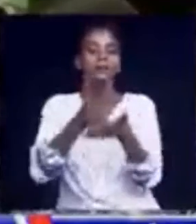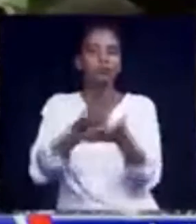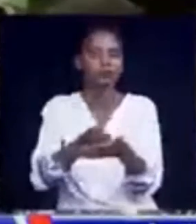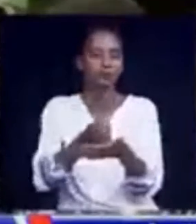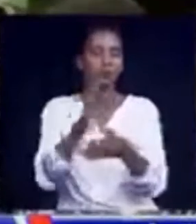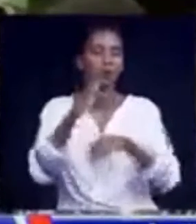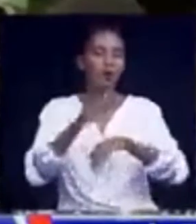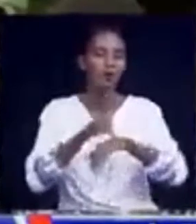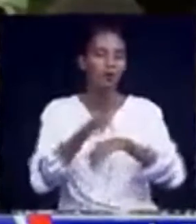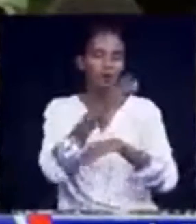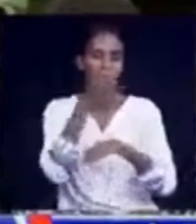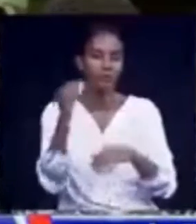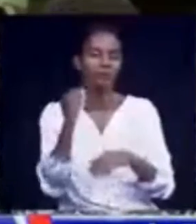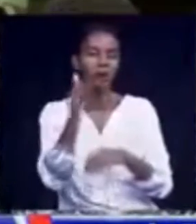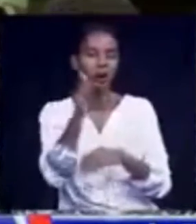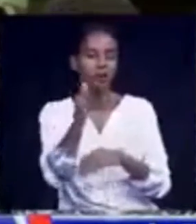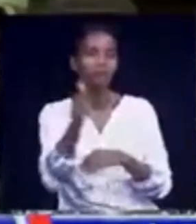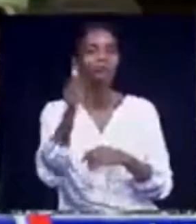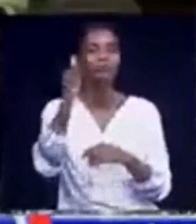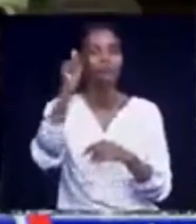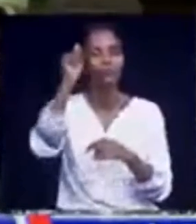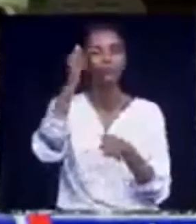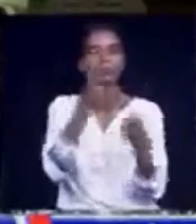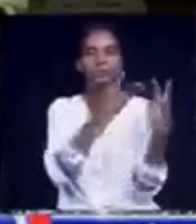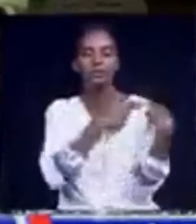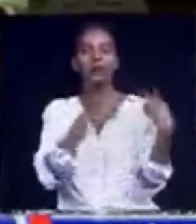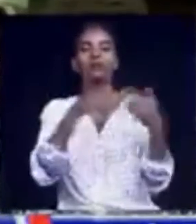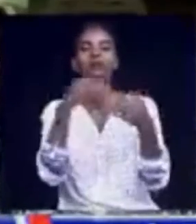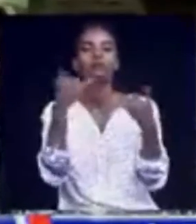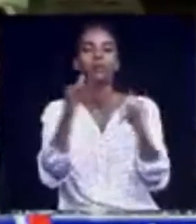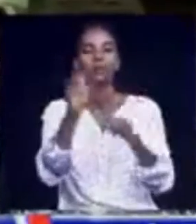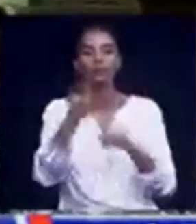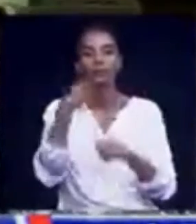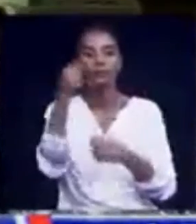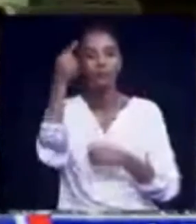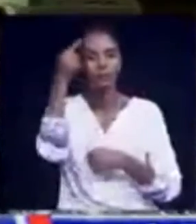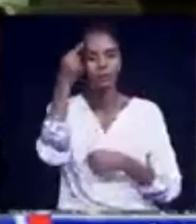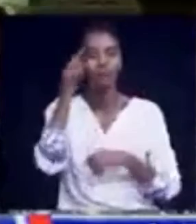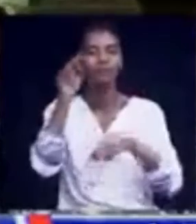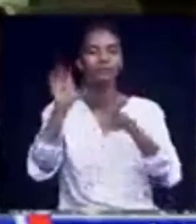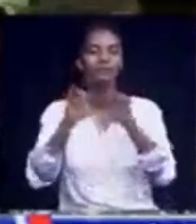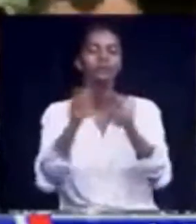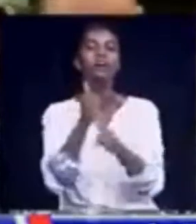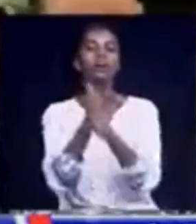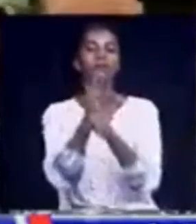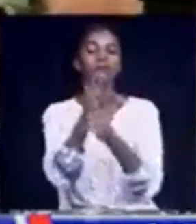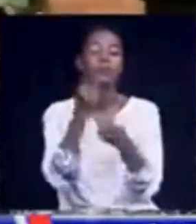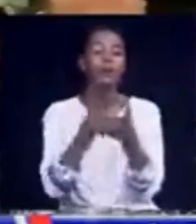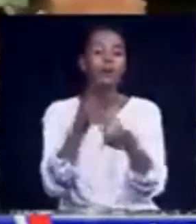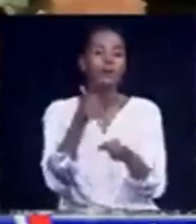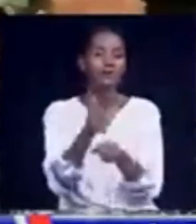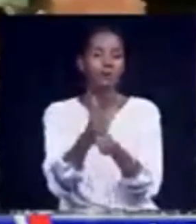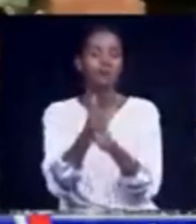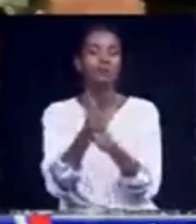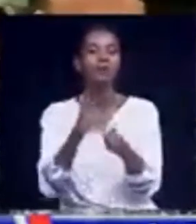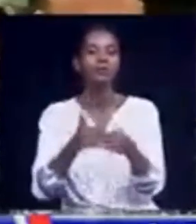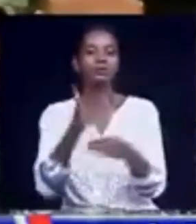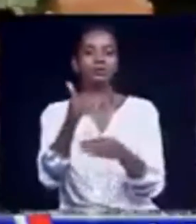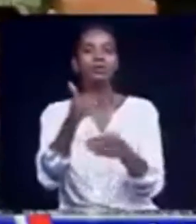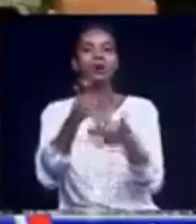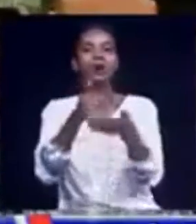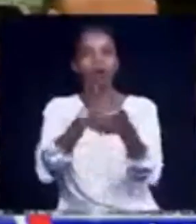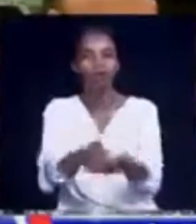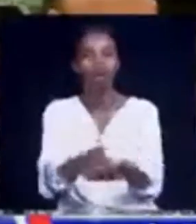ተጽዕኖም ላይ የራሱ ያህል ሚና መጫወት አለበት የሚለው ታሳቢ የተደረገ ድጋፍ ነው። ይሄ ድጋፍ ቀጣይም